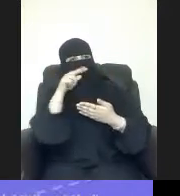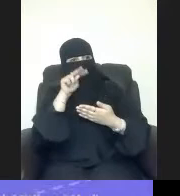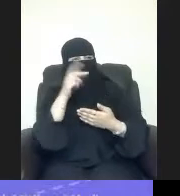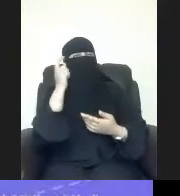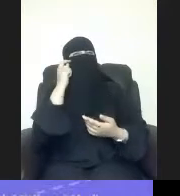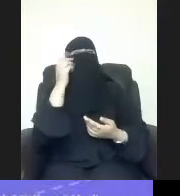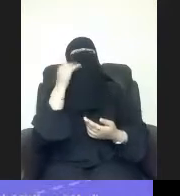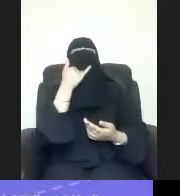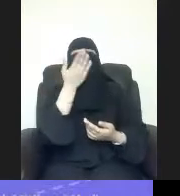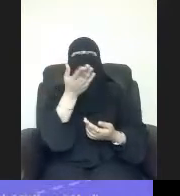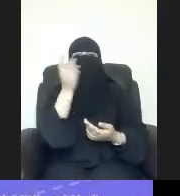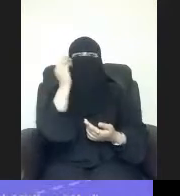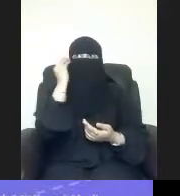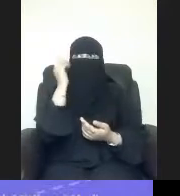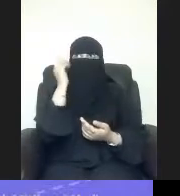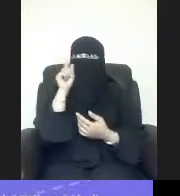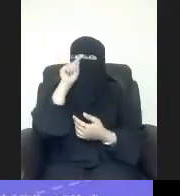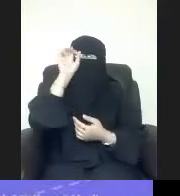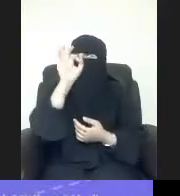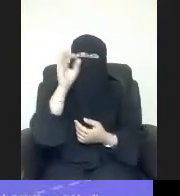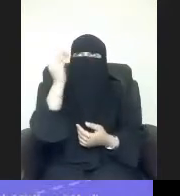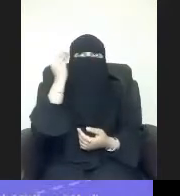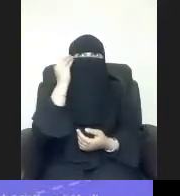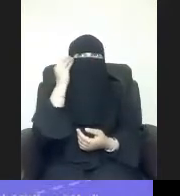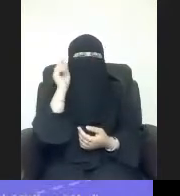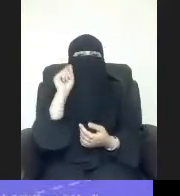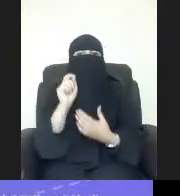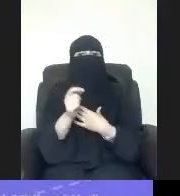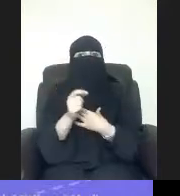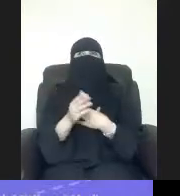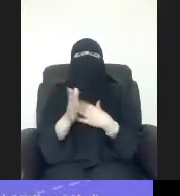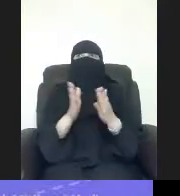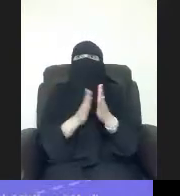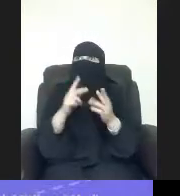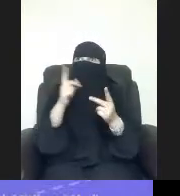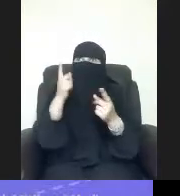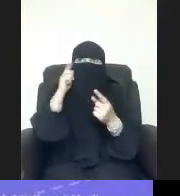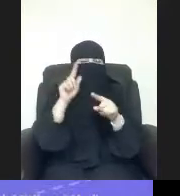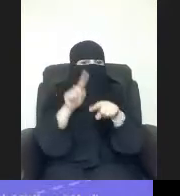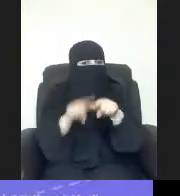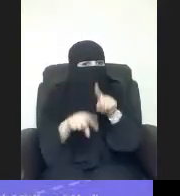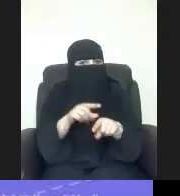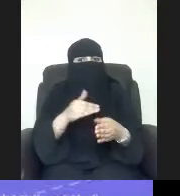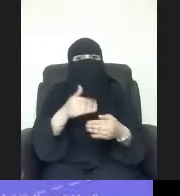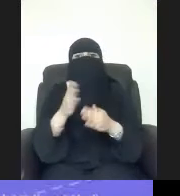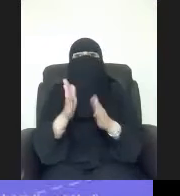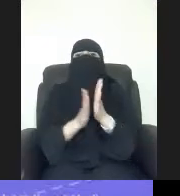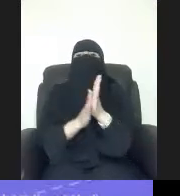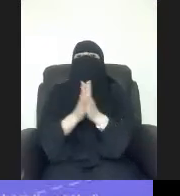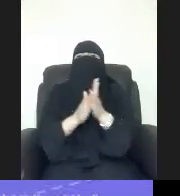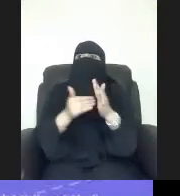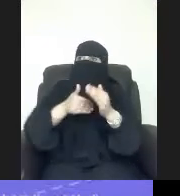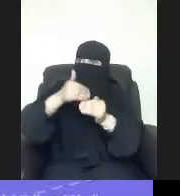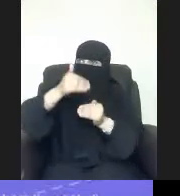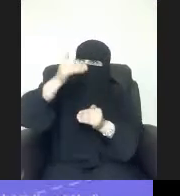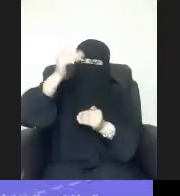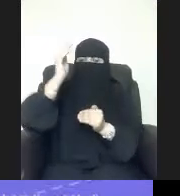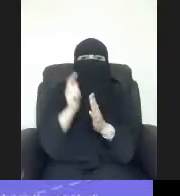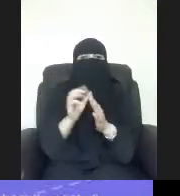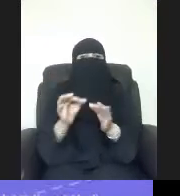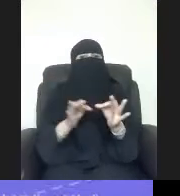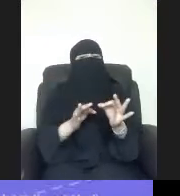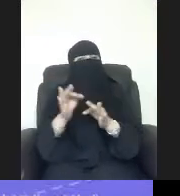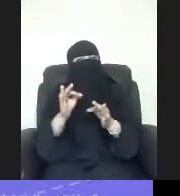جذب الانتباه. لذلك حتى تخرج من هذا اللبس تحتاج إلى قضية تعزيز استراتيجيات التعلم